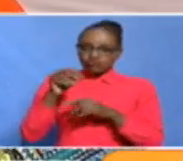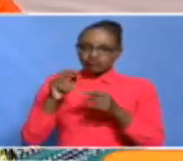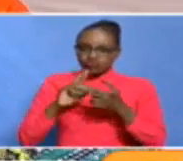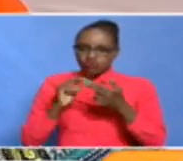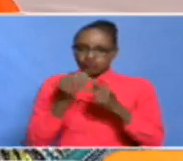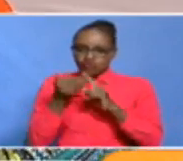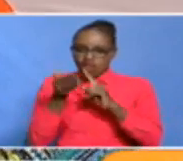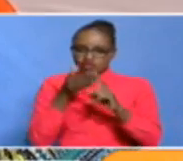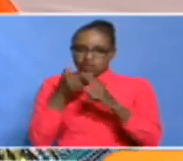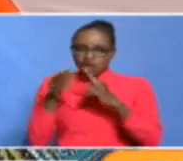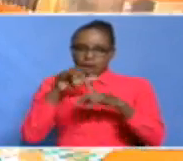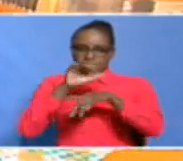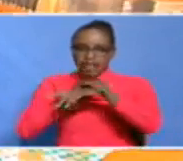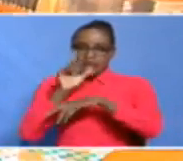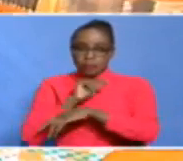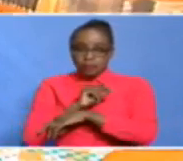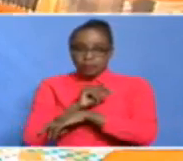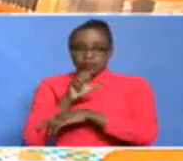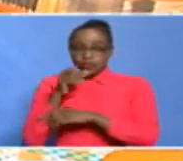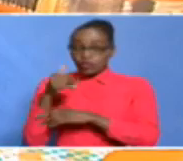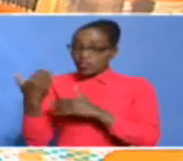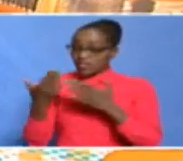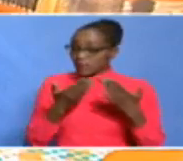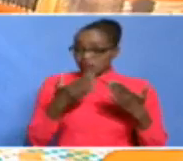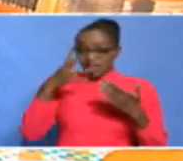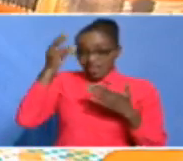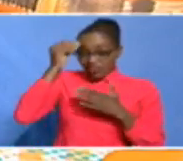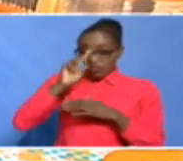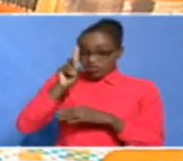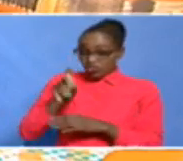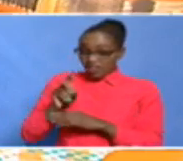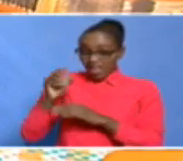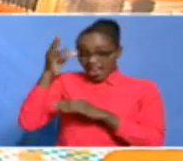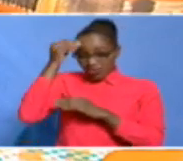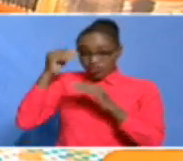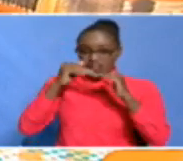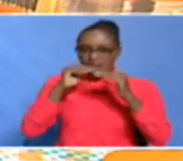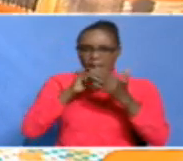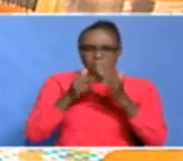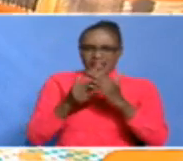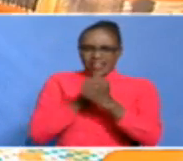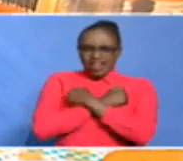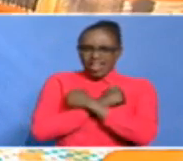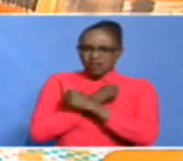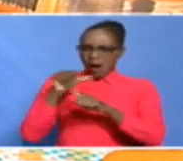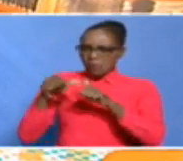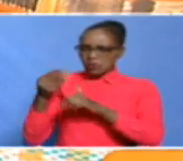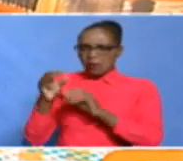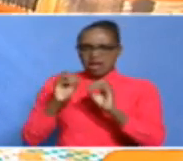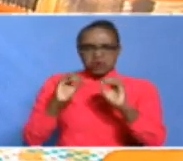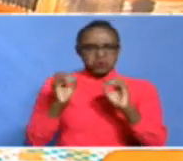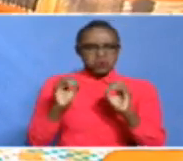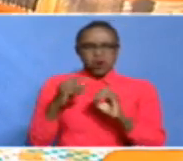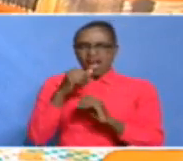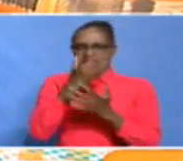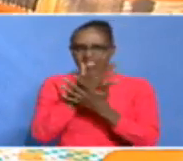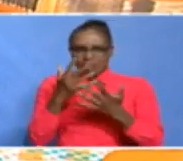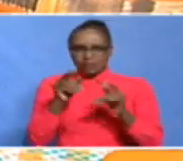Mm. Sasa hiyo imeleta elimu, imeleta elimu mapenzi. Sasa unajua, unajua. Kwa hivyo yani mapenzi si elimu wala sio pesa. Rashid, kuna kitu kingine.